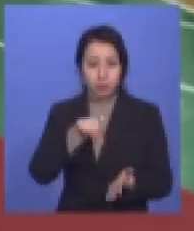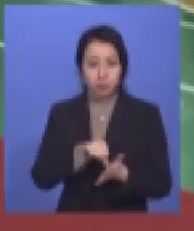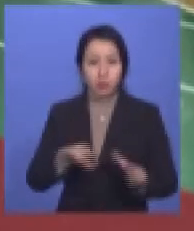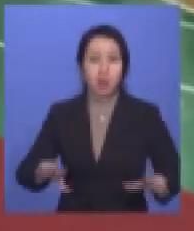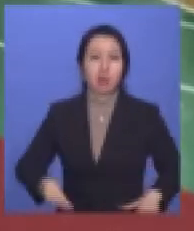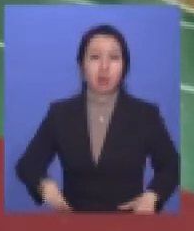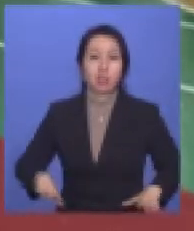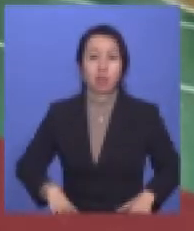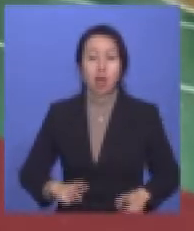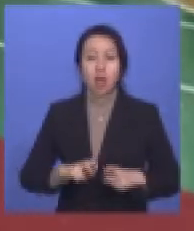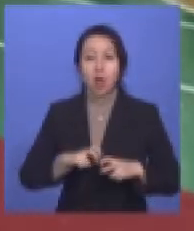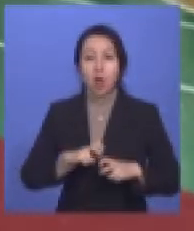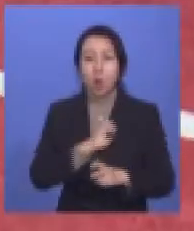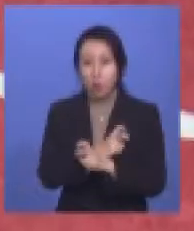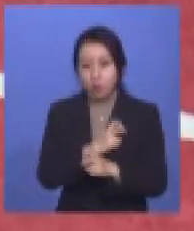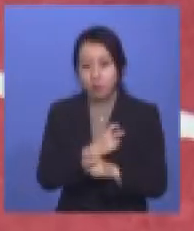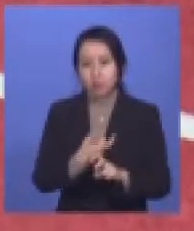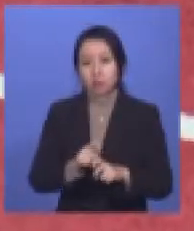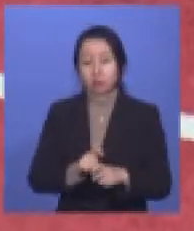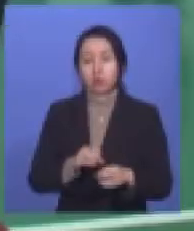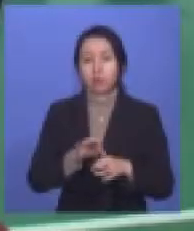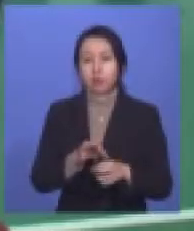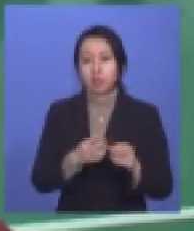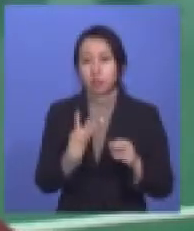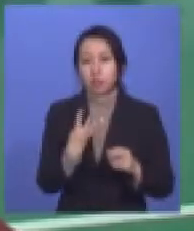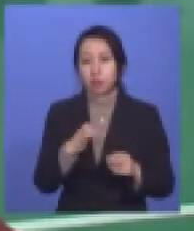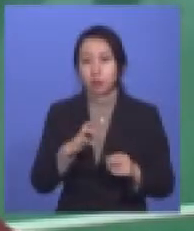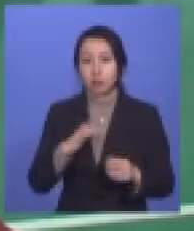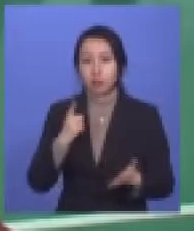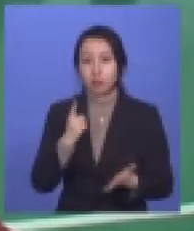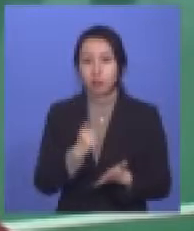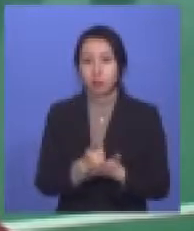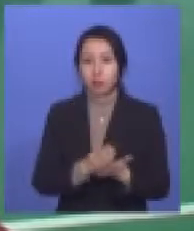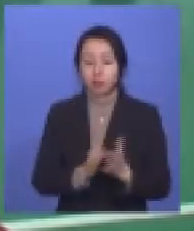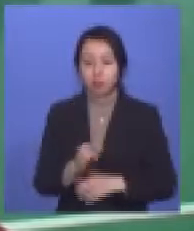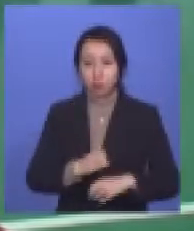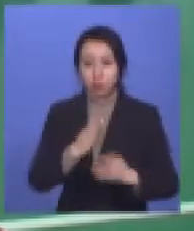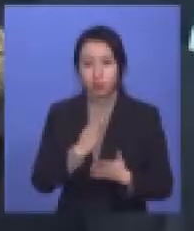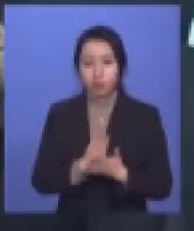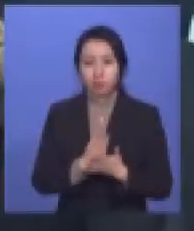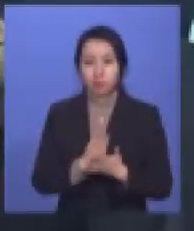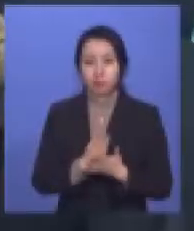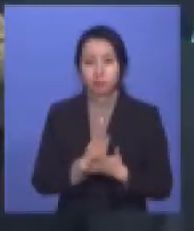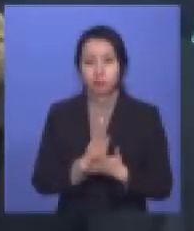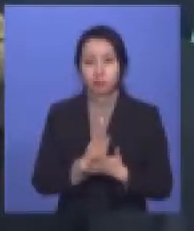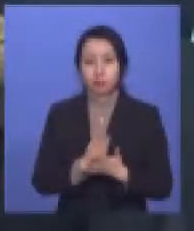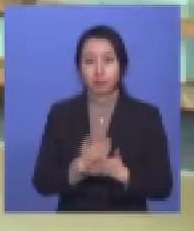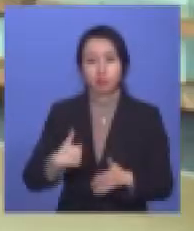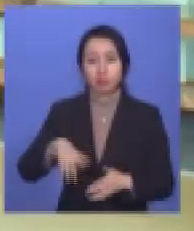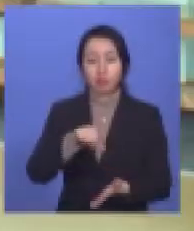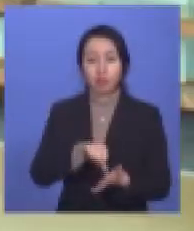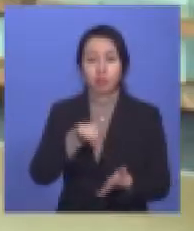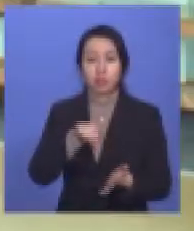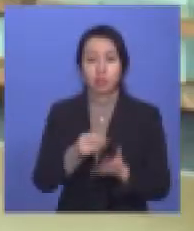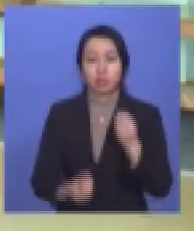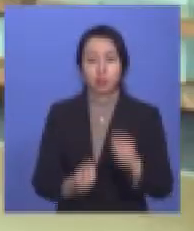лошадиные кости – асыки, которыми участники с расстояния 4 метров должны сбить фигуры, находящиеся внутри прямоугольника. Всего участие в